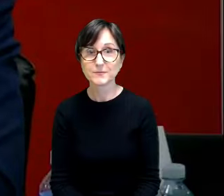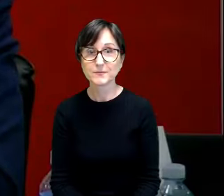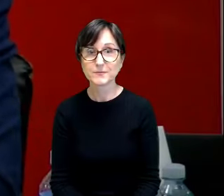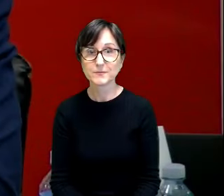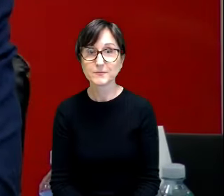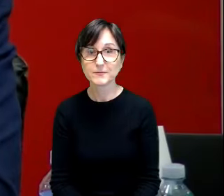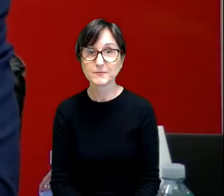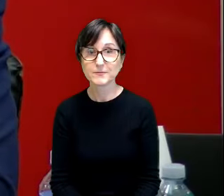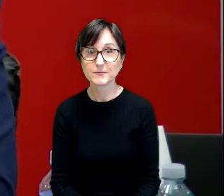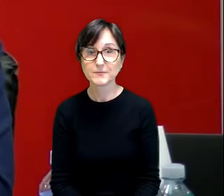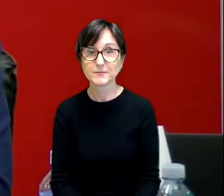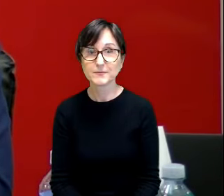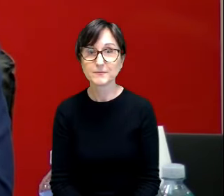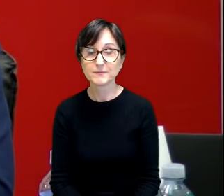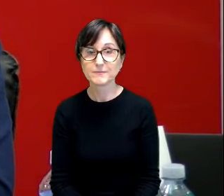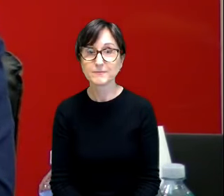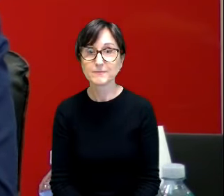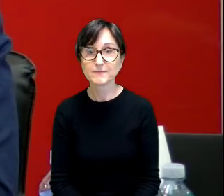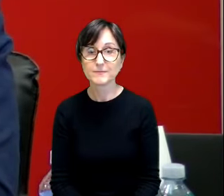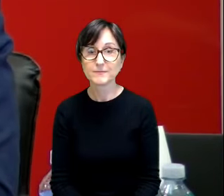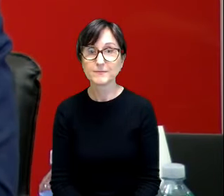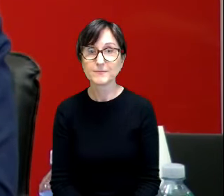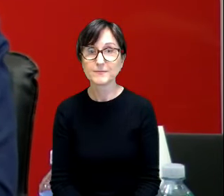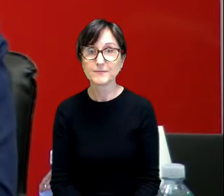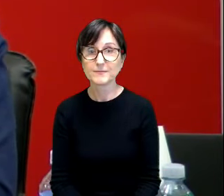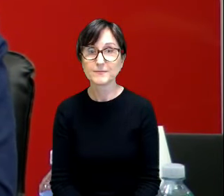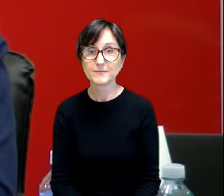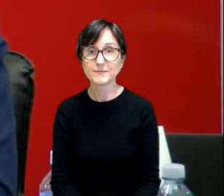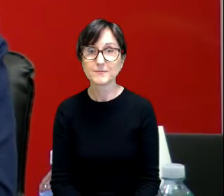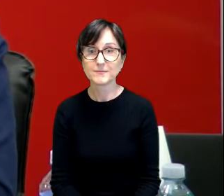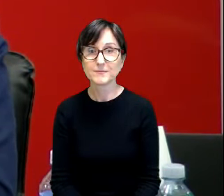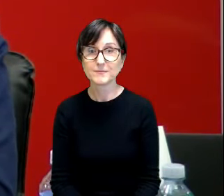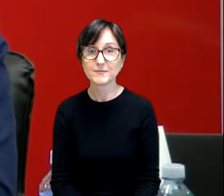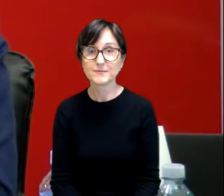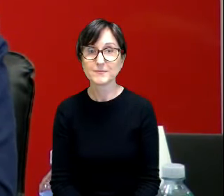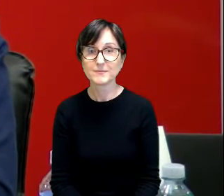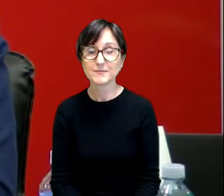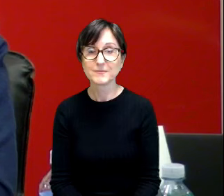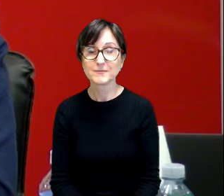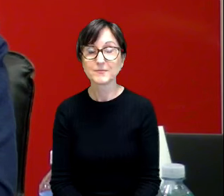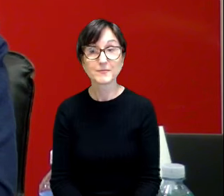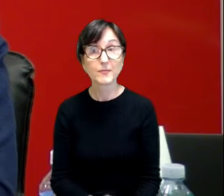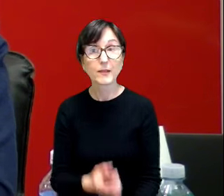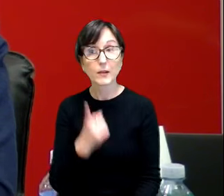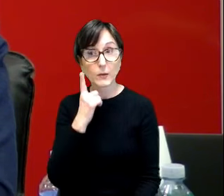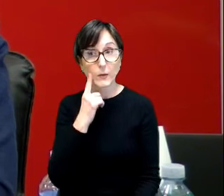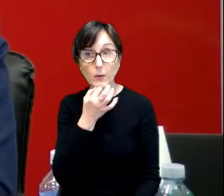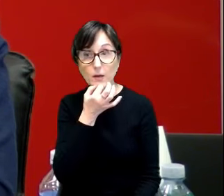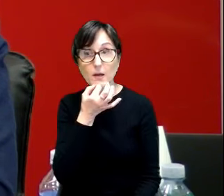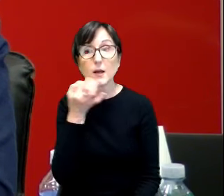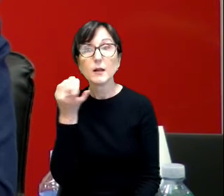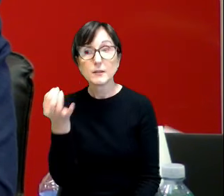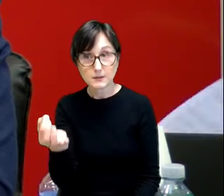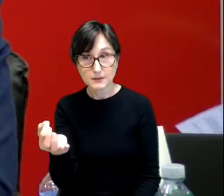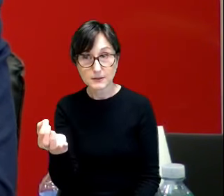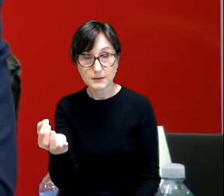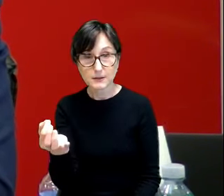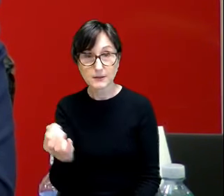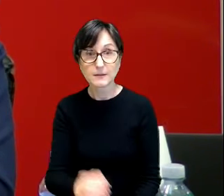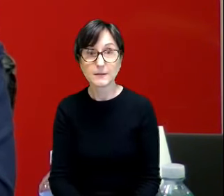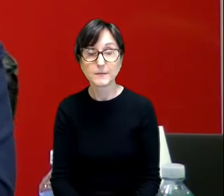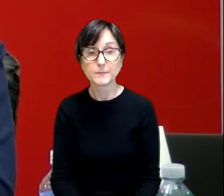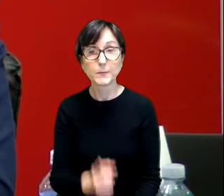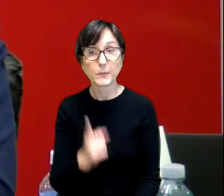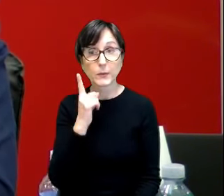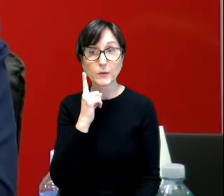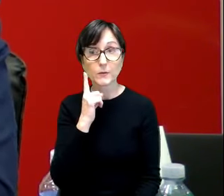gerai taip a atsakant į šį klausimą norėčiau pasakyti